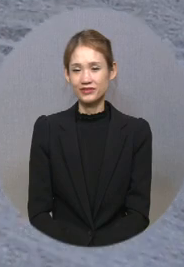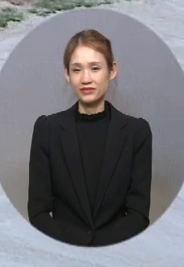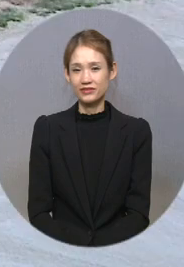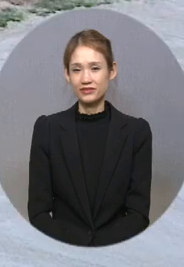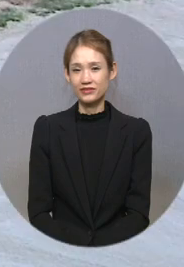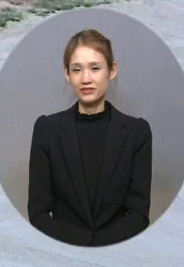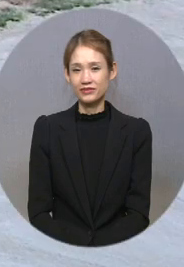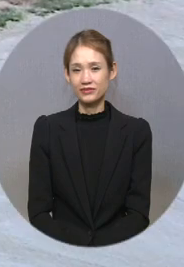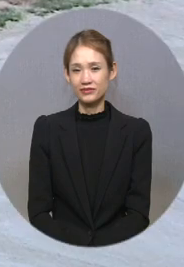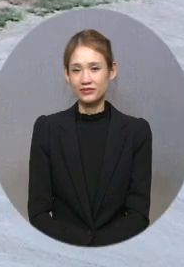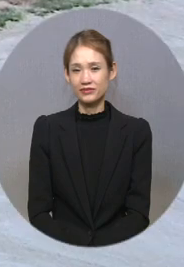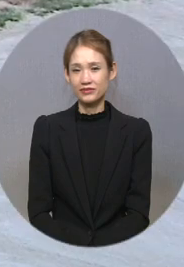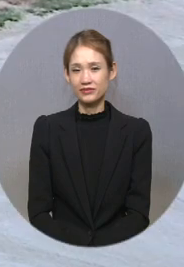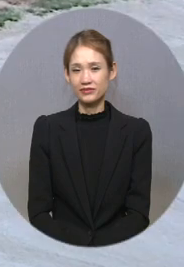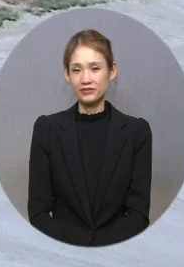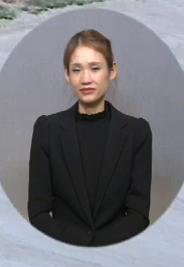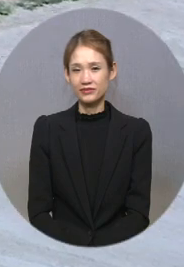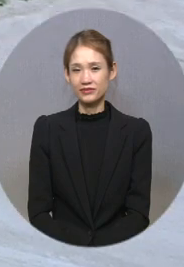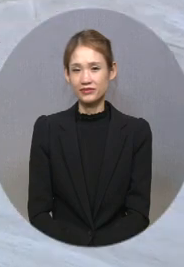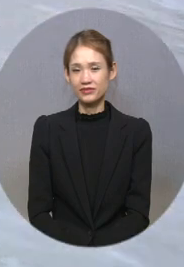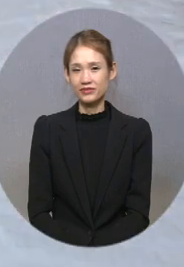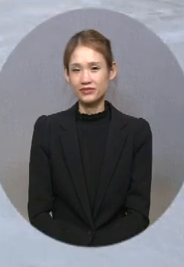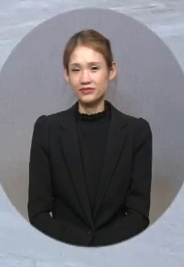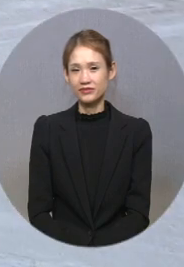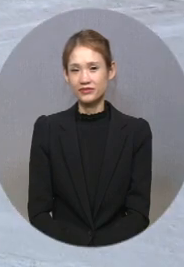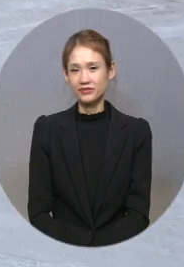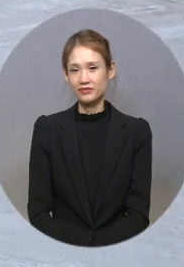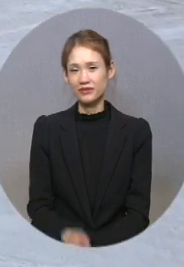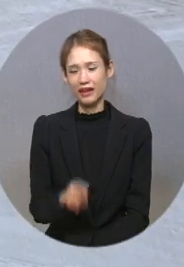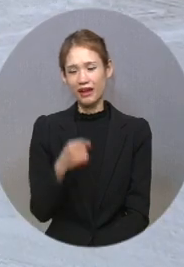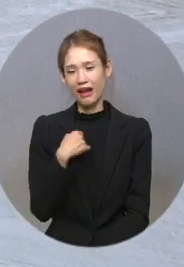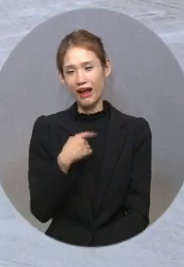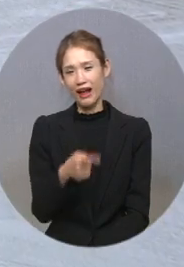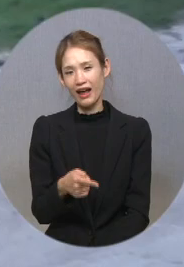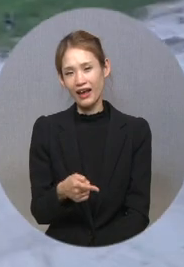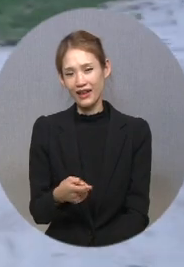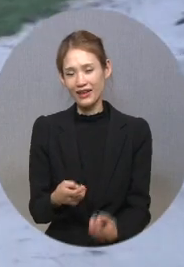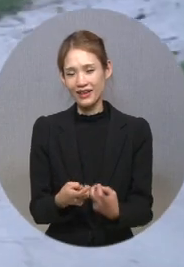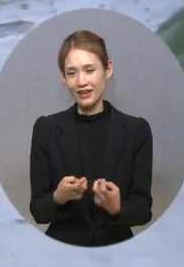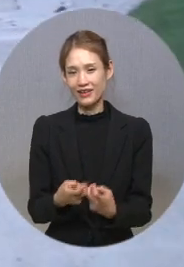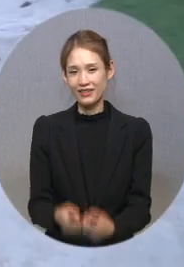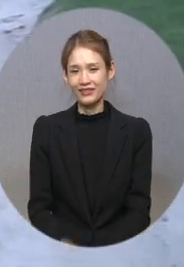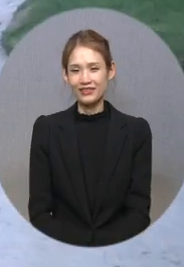어메? 어메? 이거